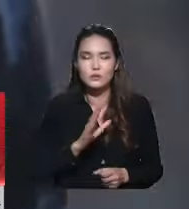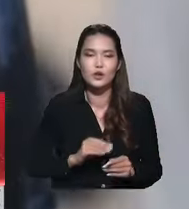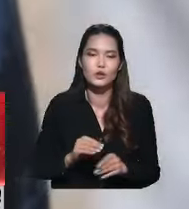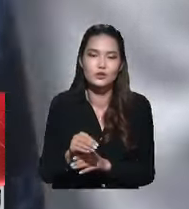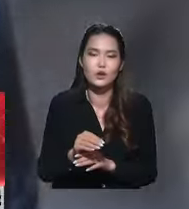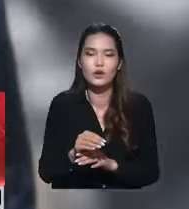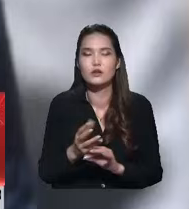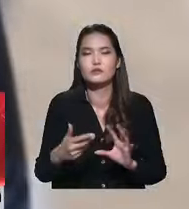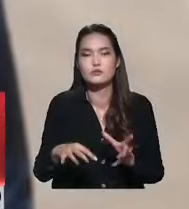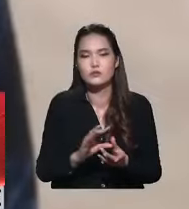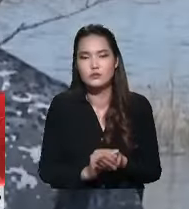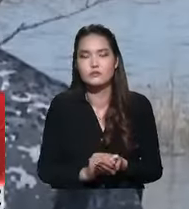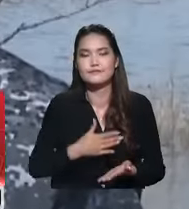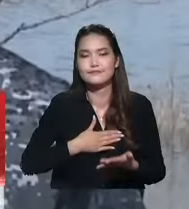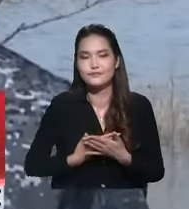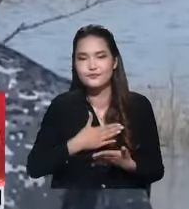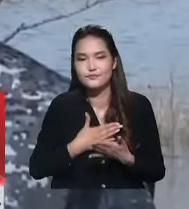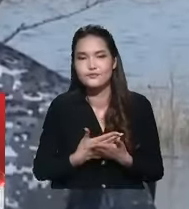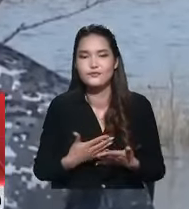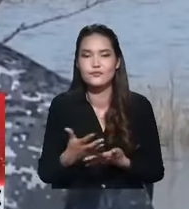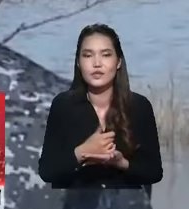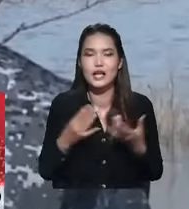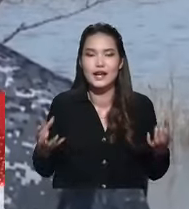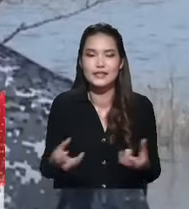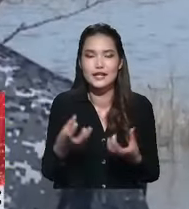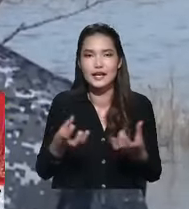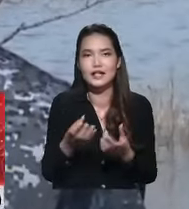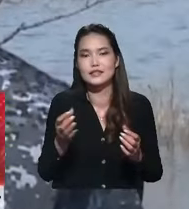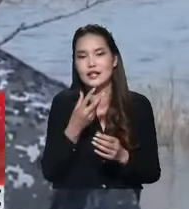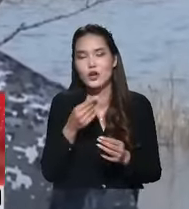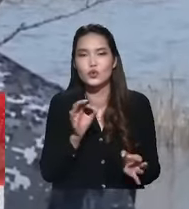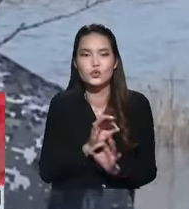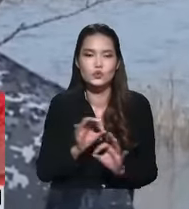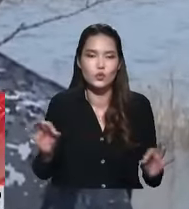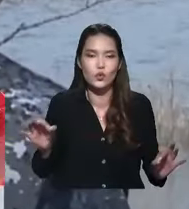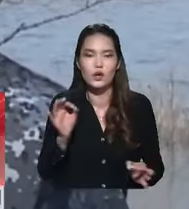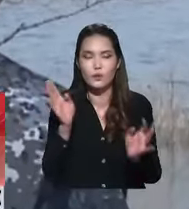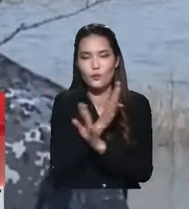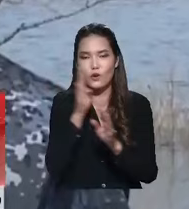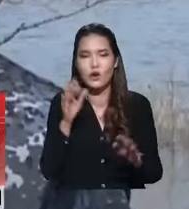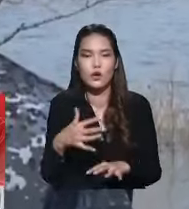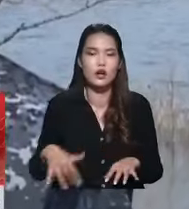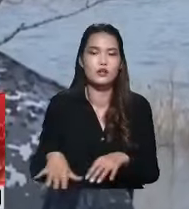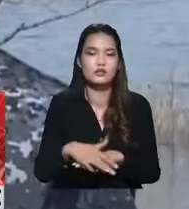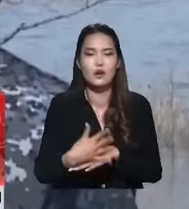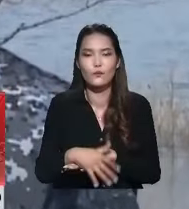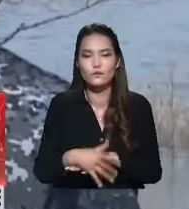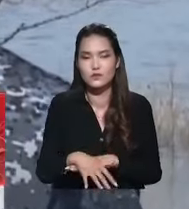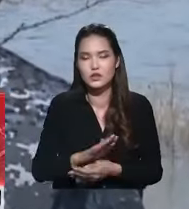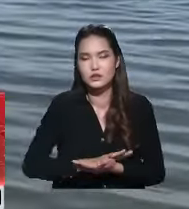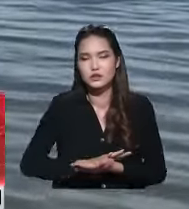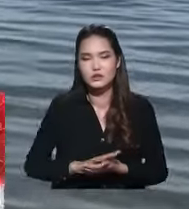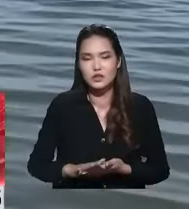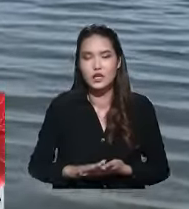водоемов. Данная акция проводится в целях сохранения экосистемы водного объекта и сохранения биоразнообразия рыбохозяйственного